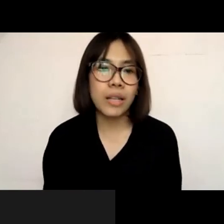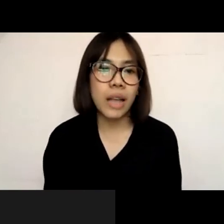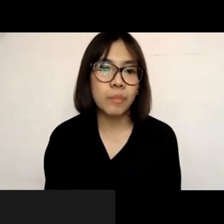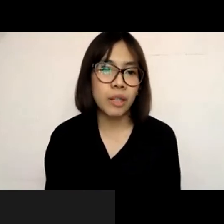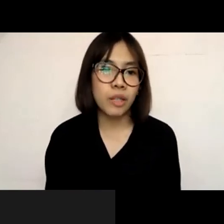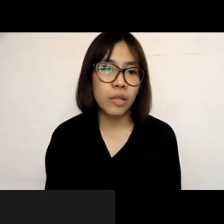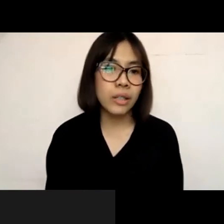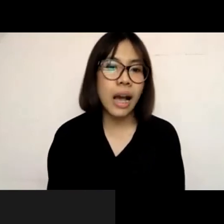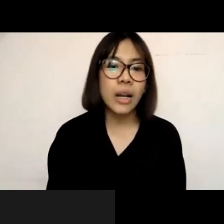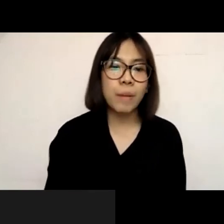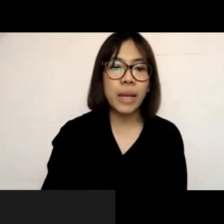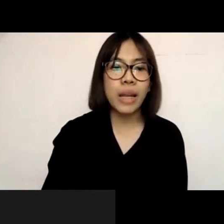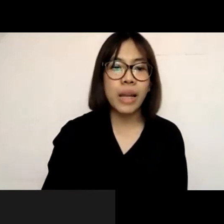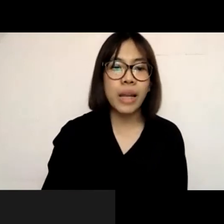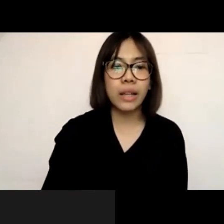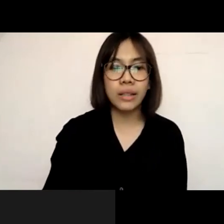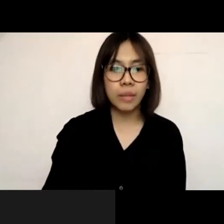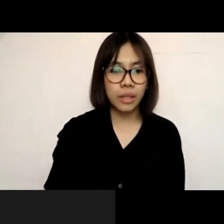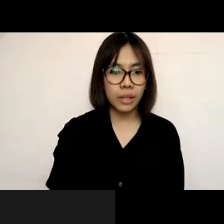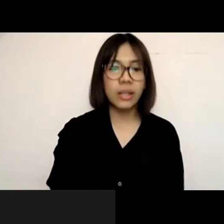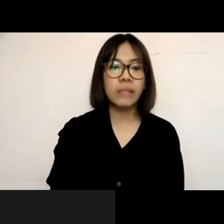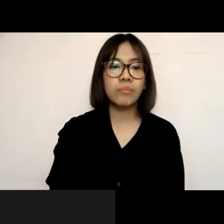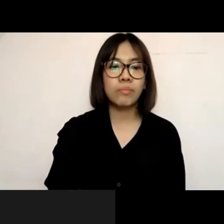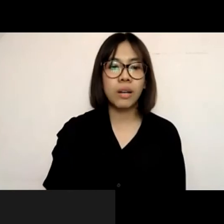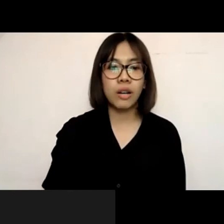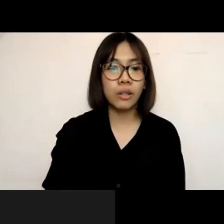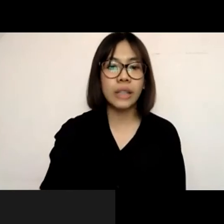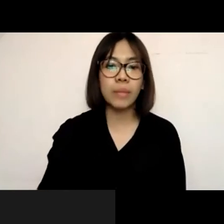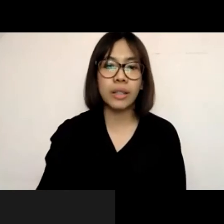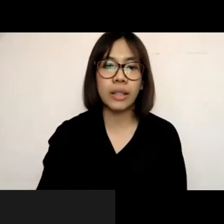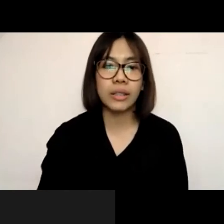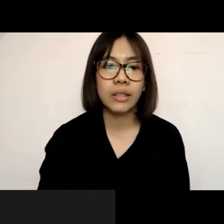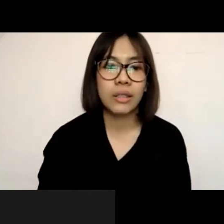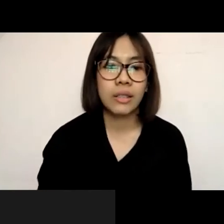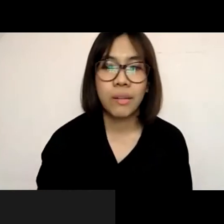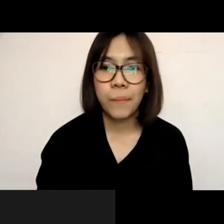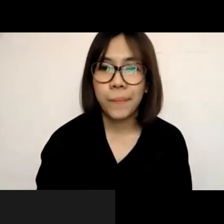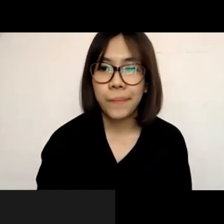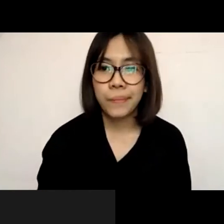dunia pekerjaan seperti itu. Jadi tidak ada perbedaan antara disabilitas dan non-disabilitas.